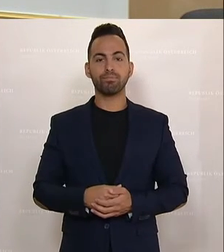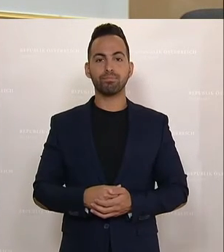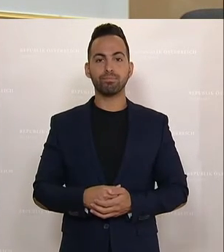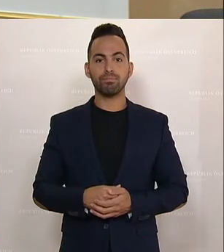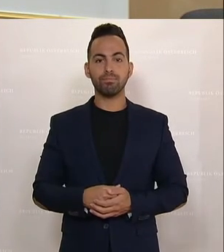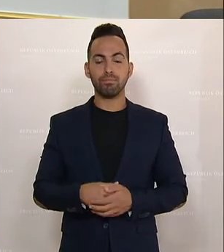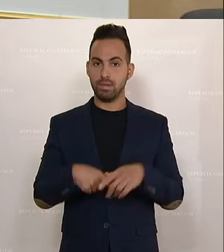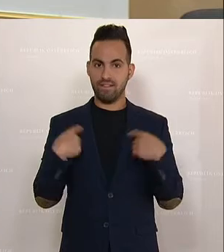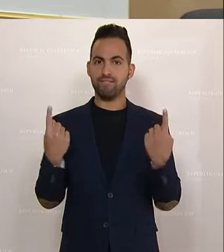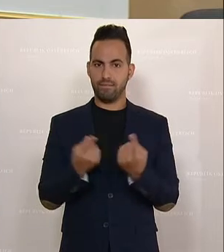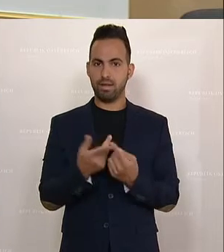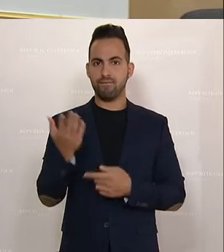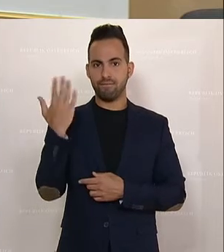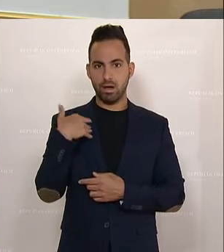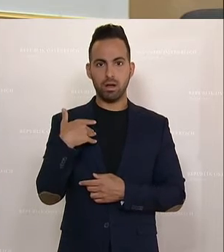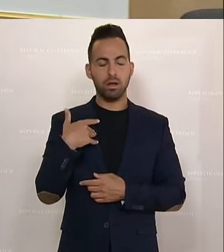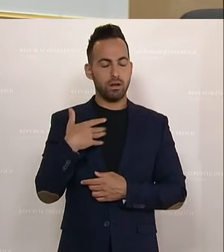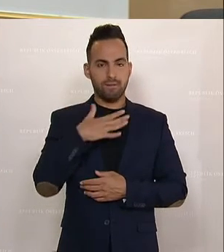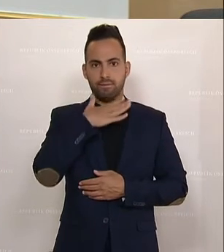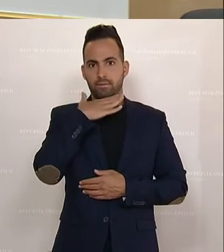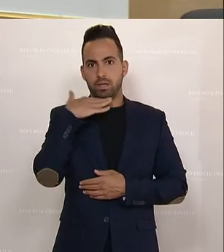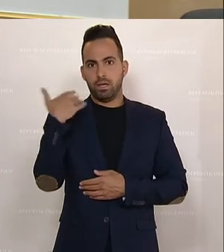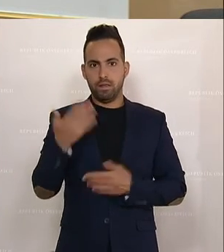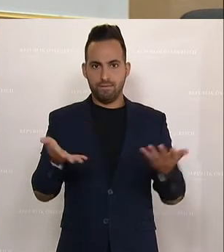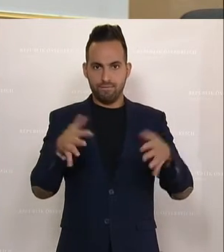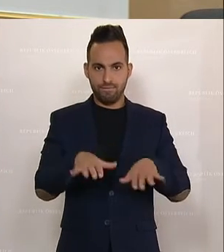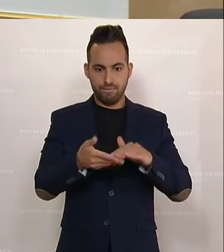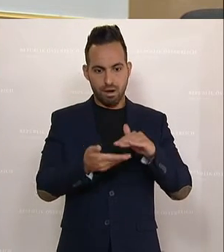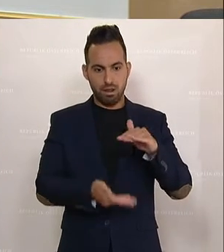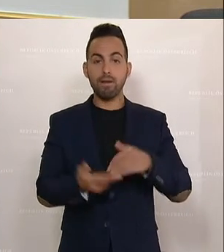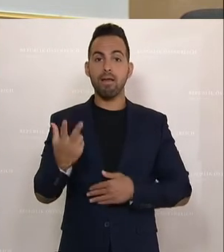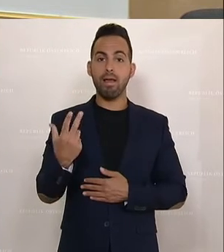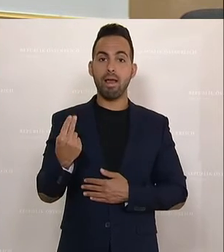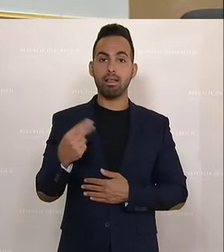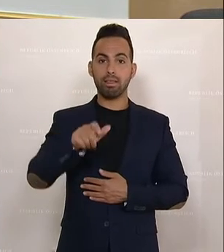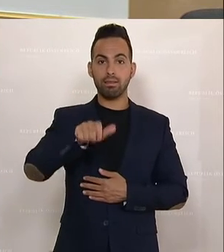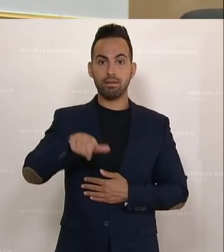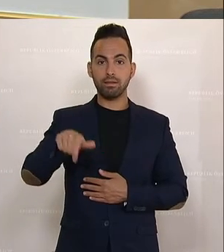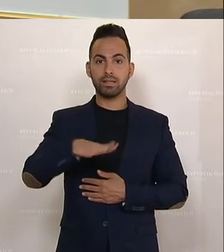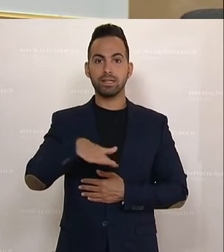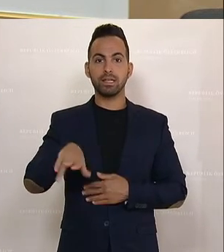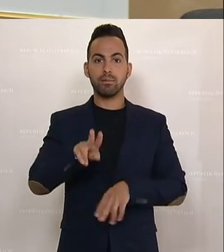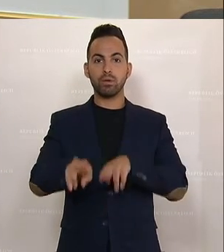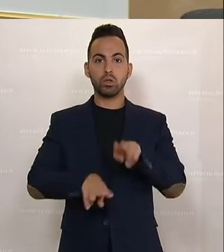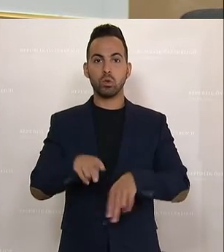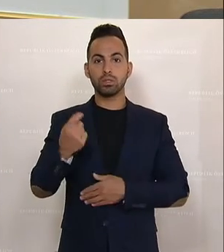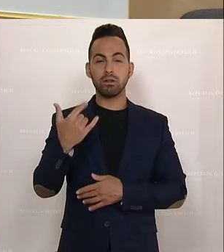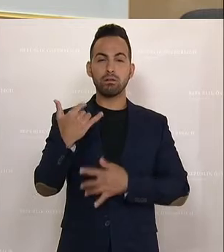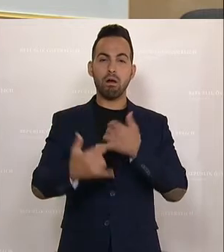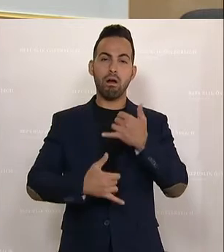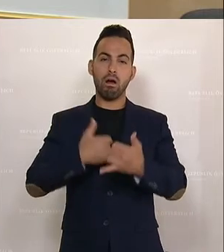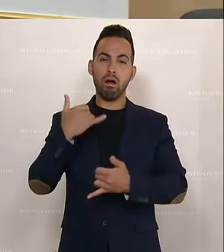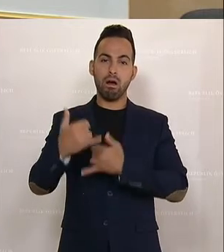machen, zig Fälle, bei denen Eltern aufs Kinderbetreuungsgeld